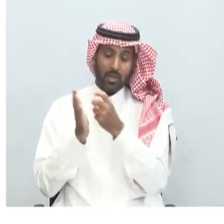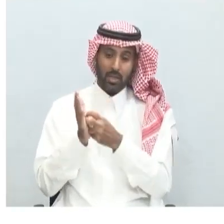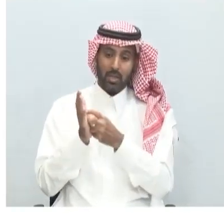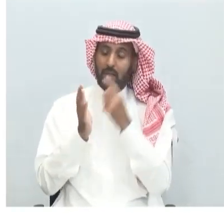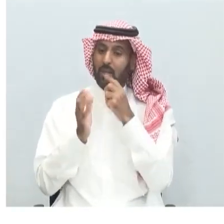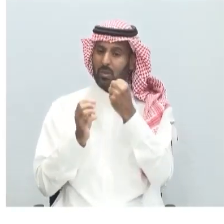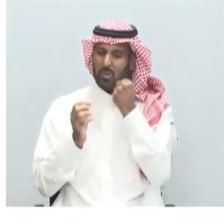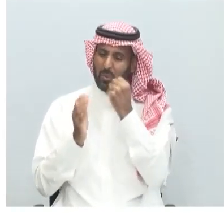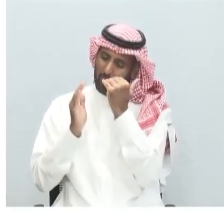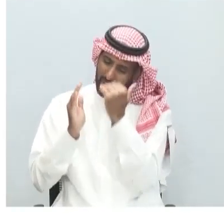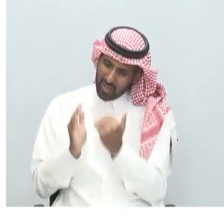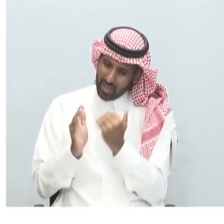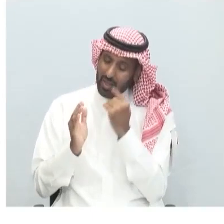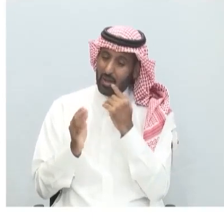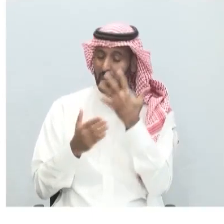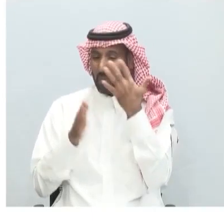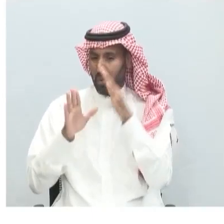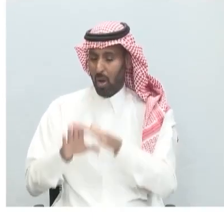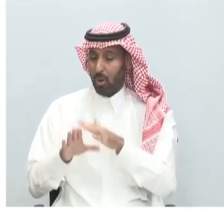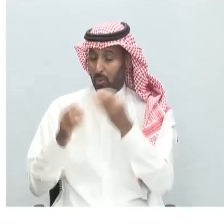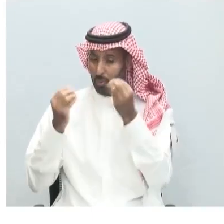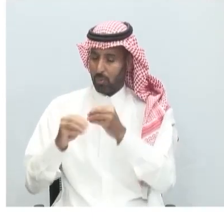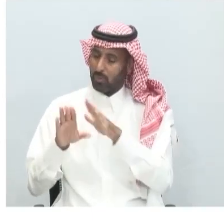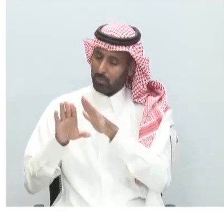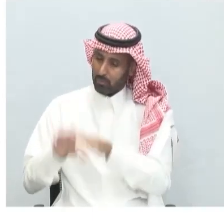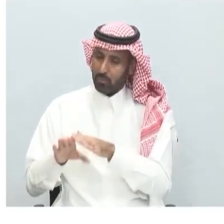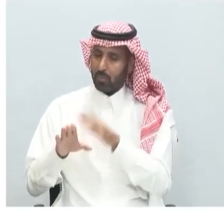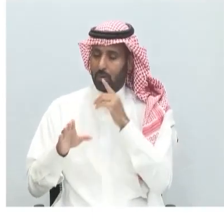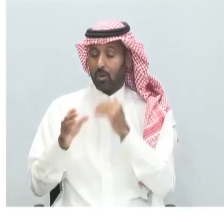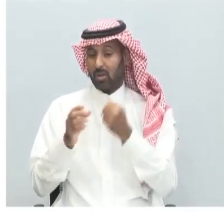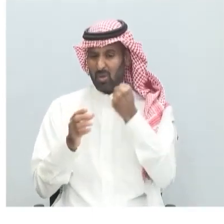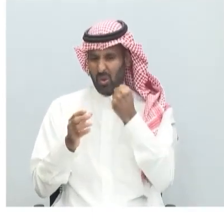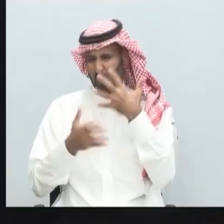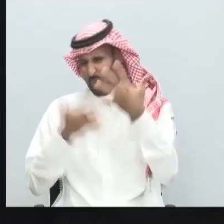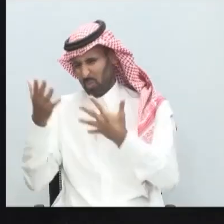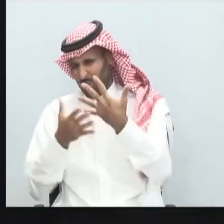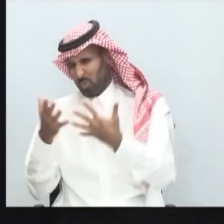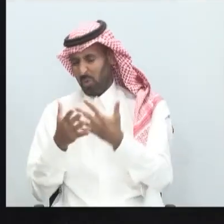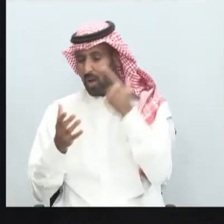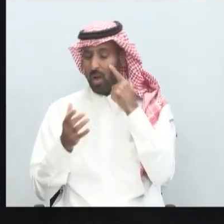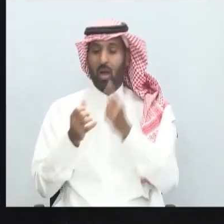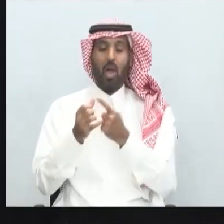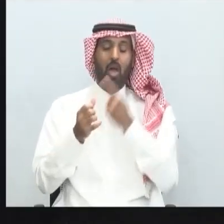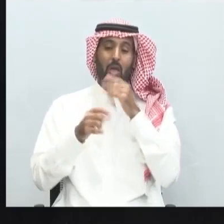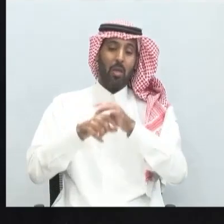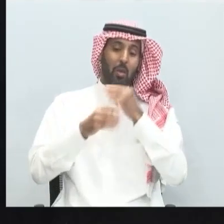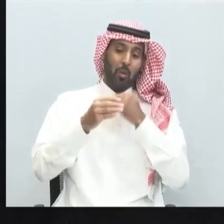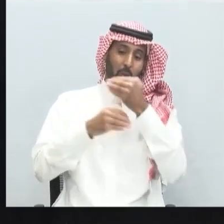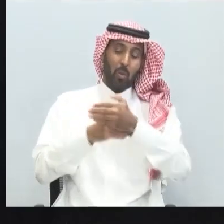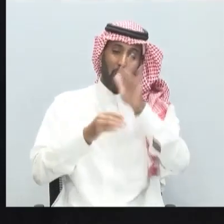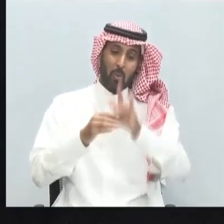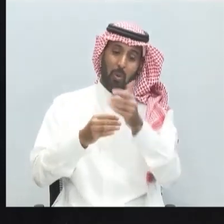ذات الطاقه المنخفضه اكثر استقرارا من الانظمه ذات الطاقه العاليه الناس يبداون بالكراس الاماميه ثم